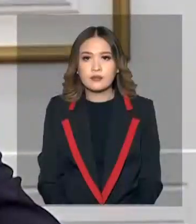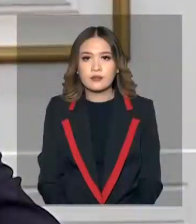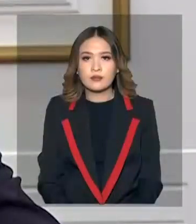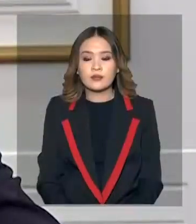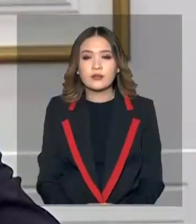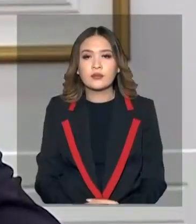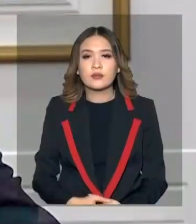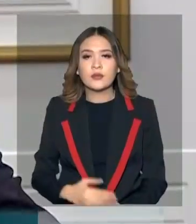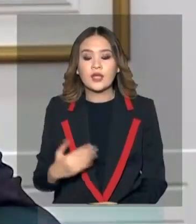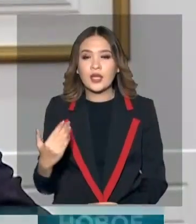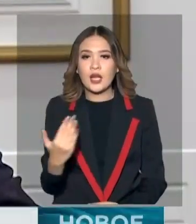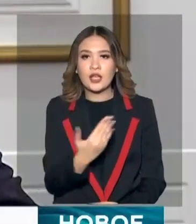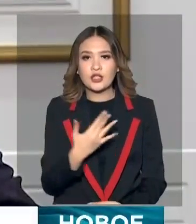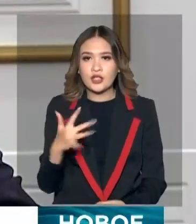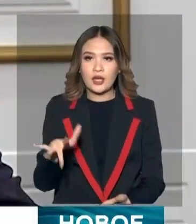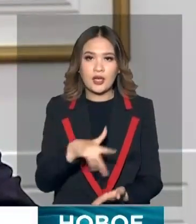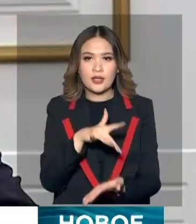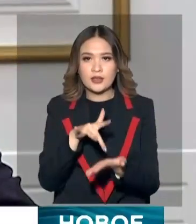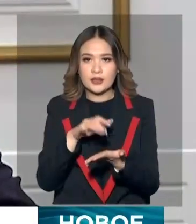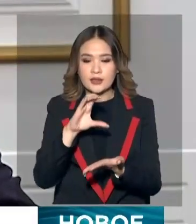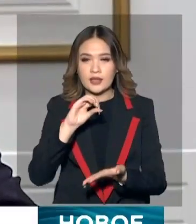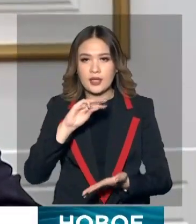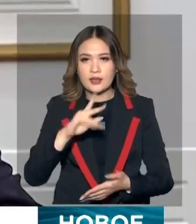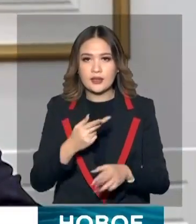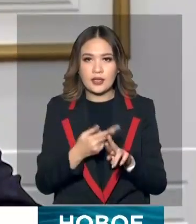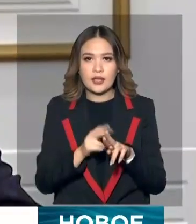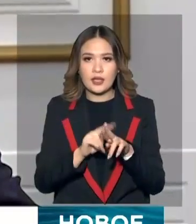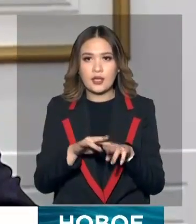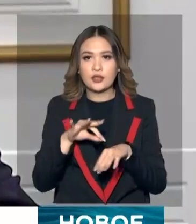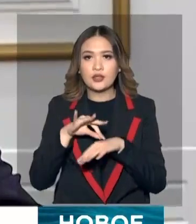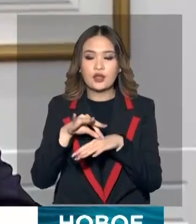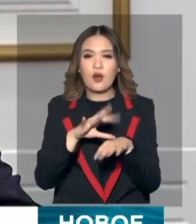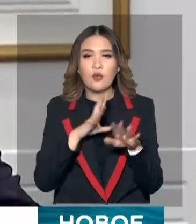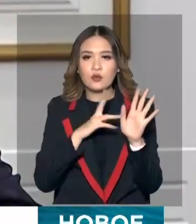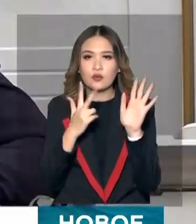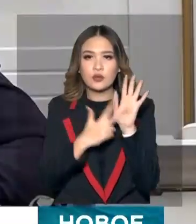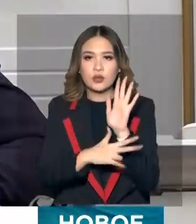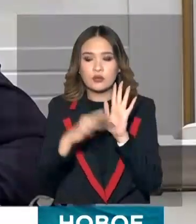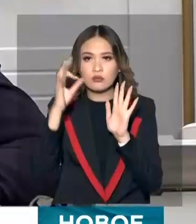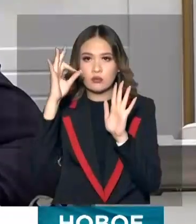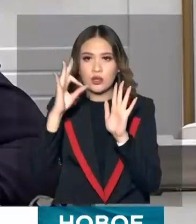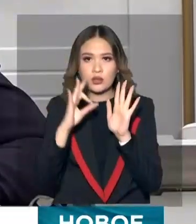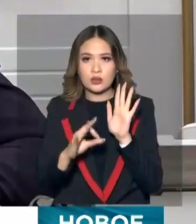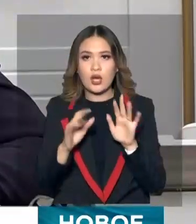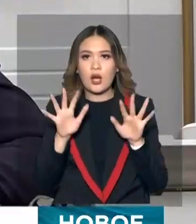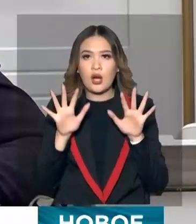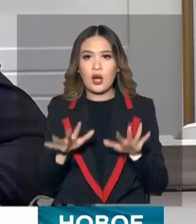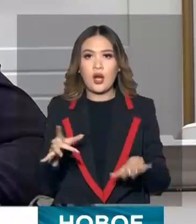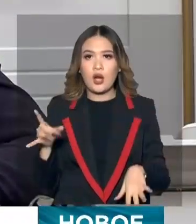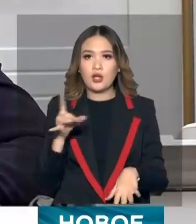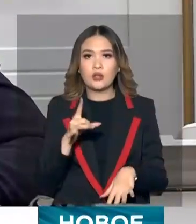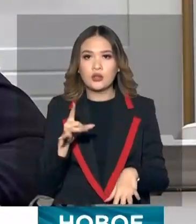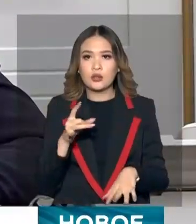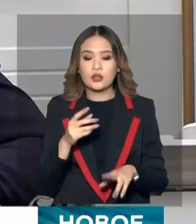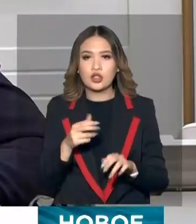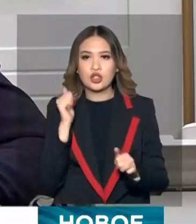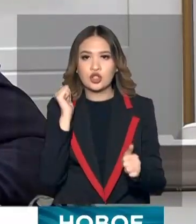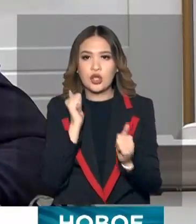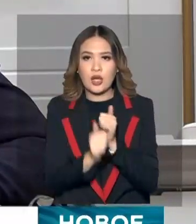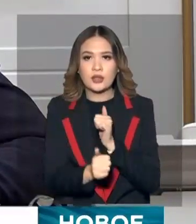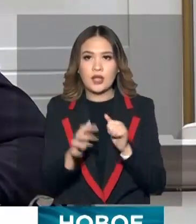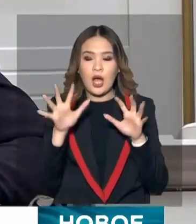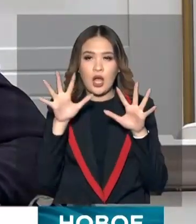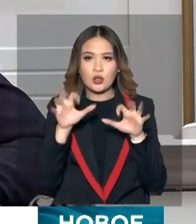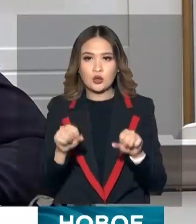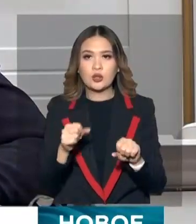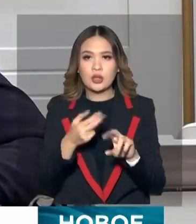Наши городские сети изношены на 80% и более. Те районы, которые часто у нас отключаются,